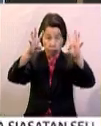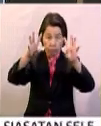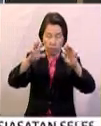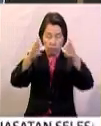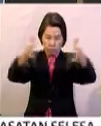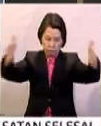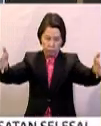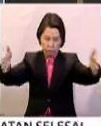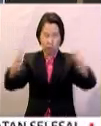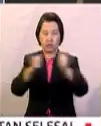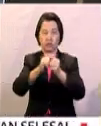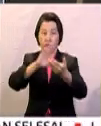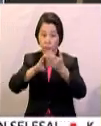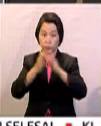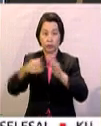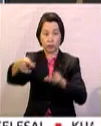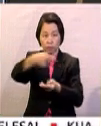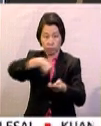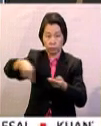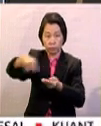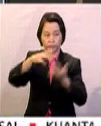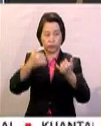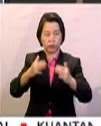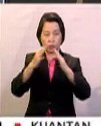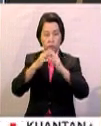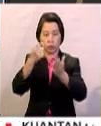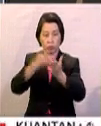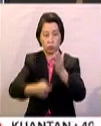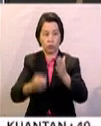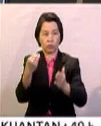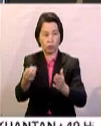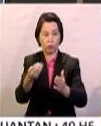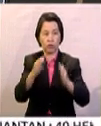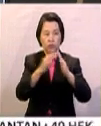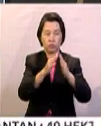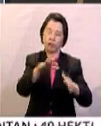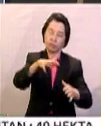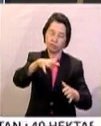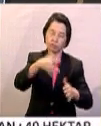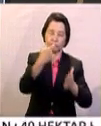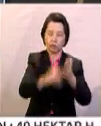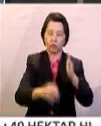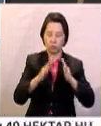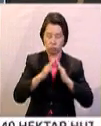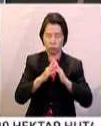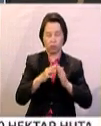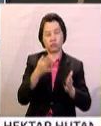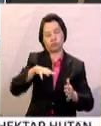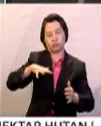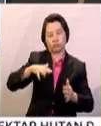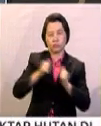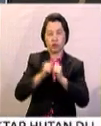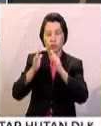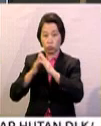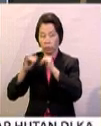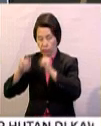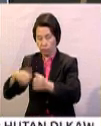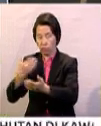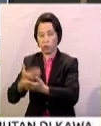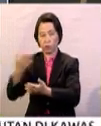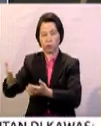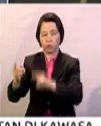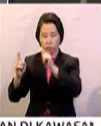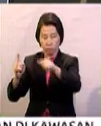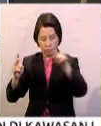saiz maupun komunitinya. Kini rumah kos rendah, rumah kos sederhana rendah, rumah kos sederhana dan rumah mampu milik